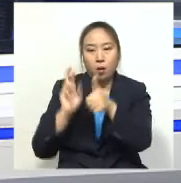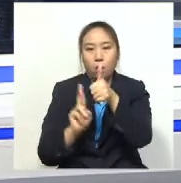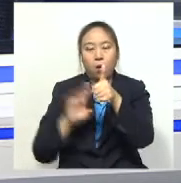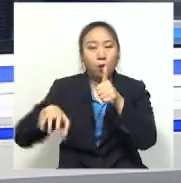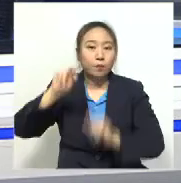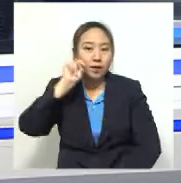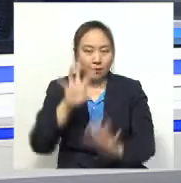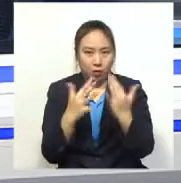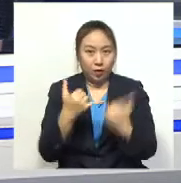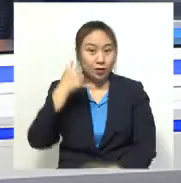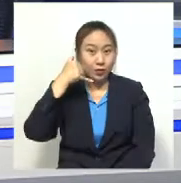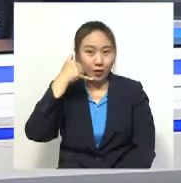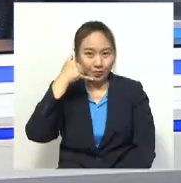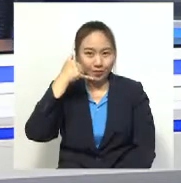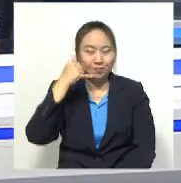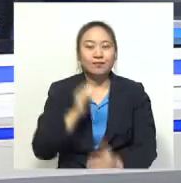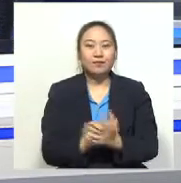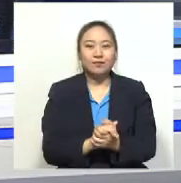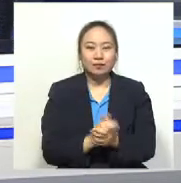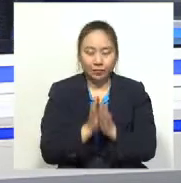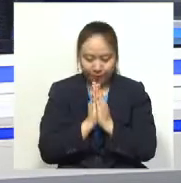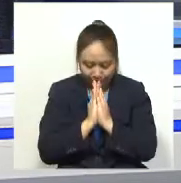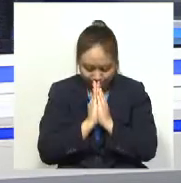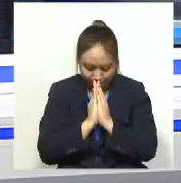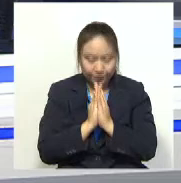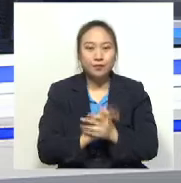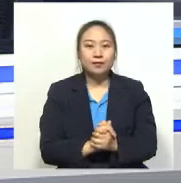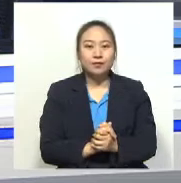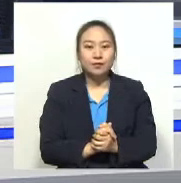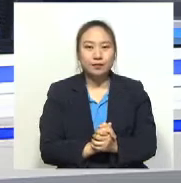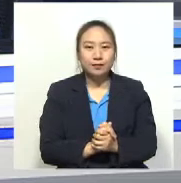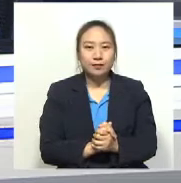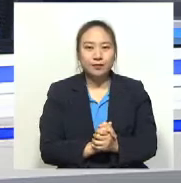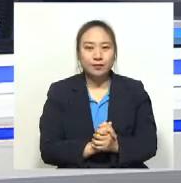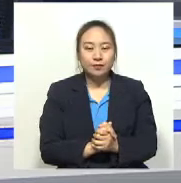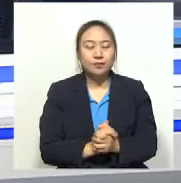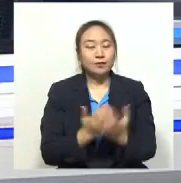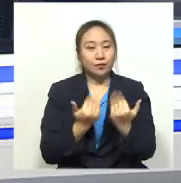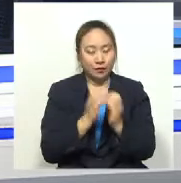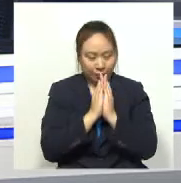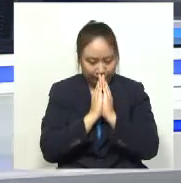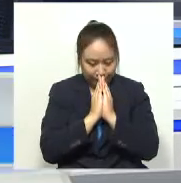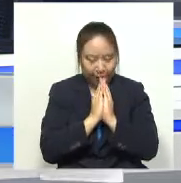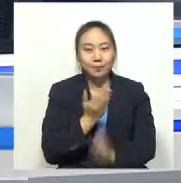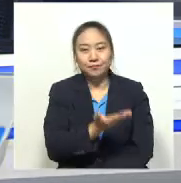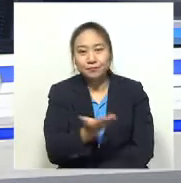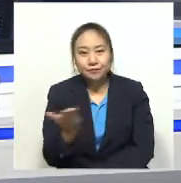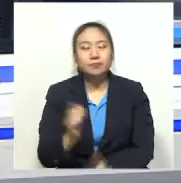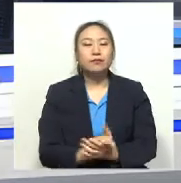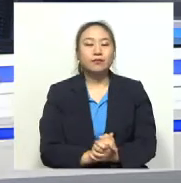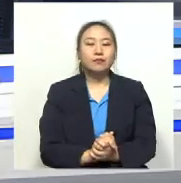มชลประทานตอนนี้ท่านอยู่ในสายกับเราแล้วนะคะสวัสดีค่ะท่านรองอธิบดีค่ะ สวัสดีค่ะ สวัสดีครับคุณรองแก้วปวีณ